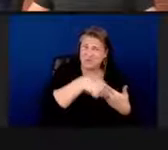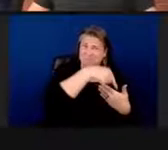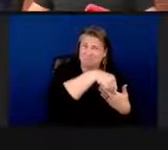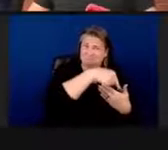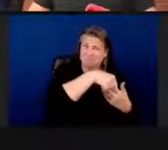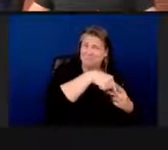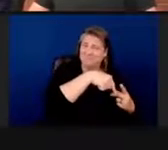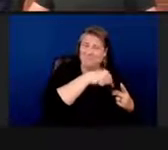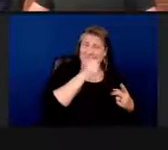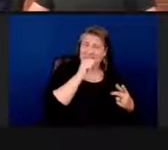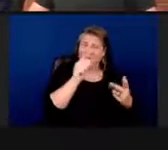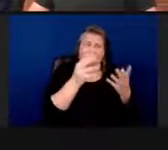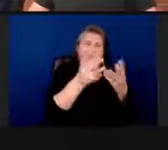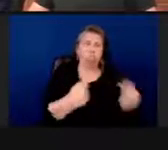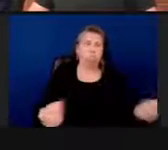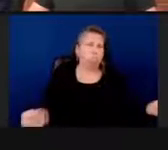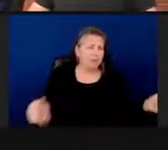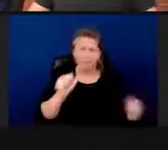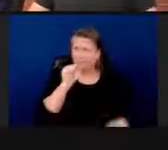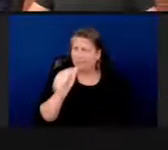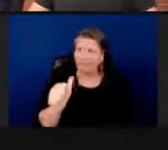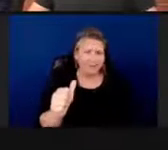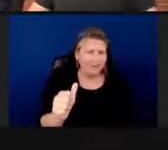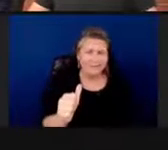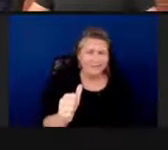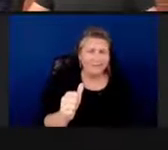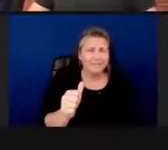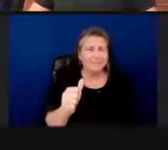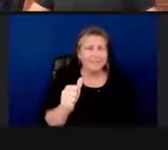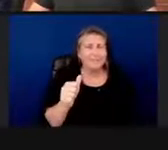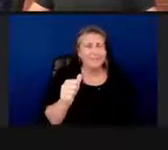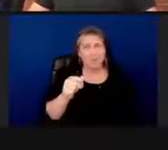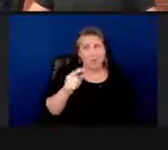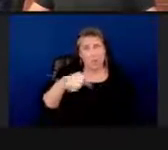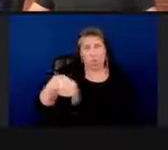المجتمع أن هذه البرامج هي لن تأخذ